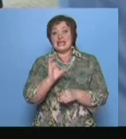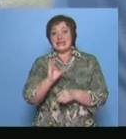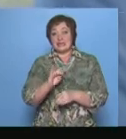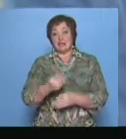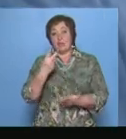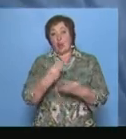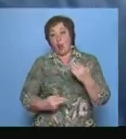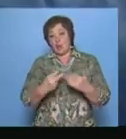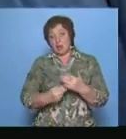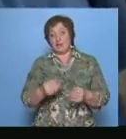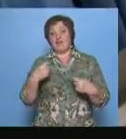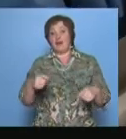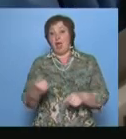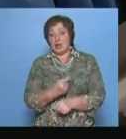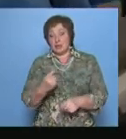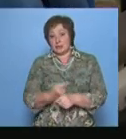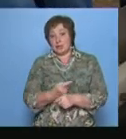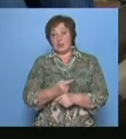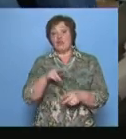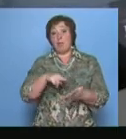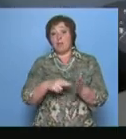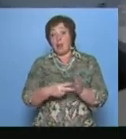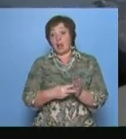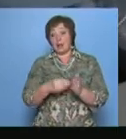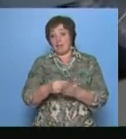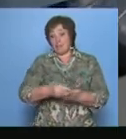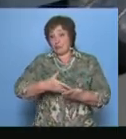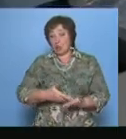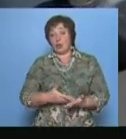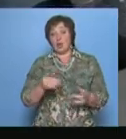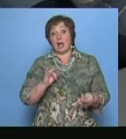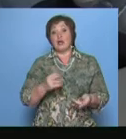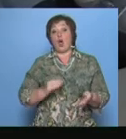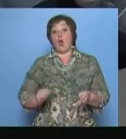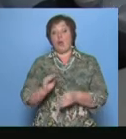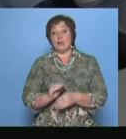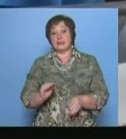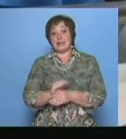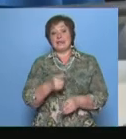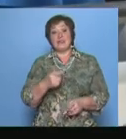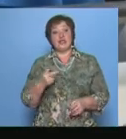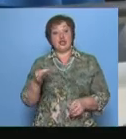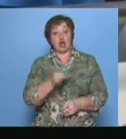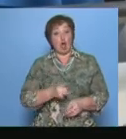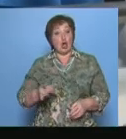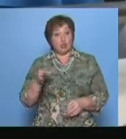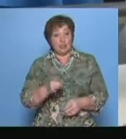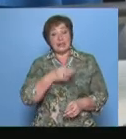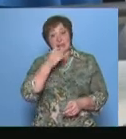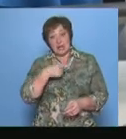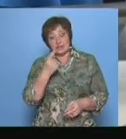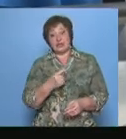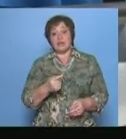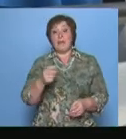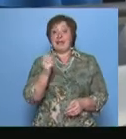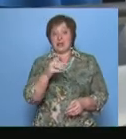цене. Реализация буксовала, потому зарплаты на предприятии не выше 15 500 рублей, рассказывали Александру Соловьеву работники.